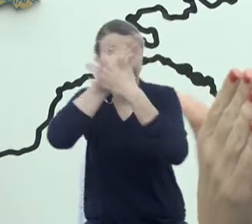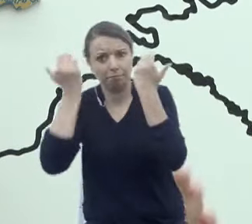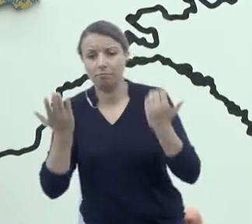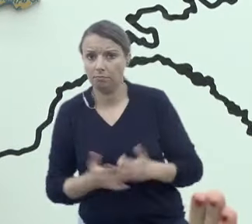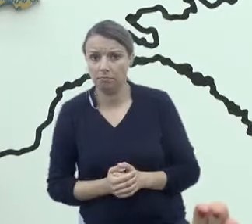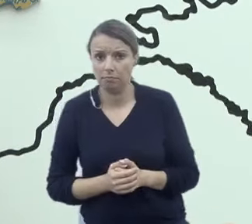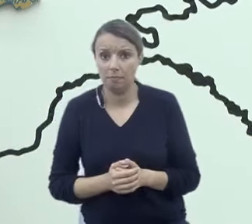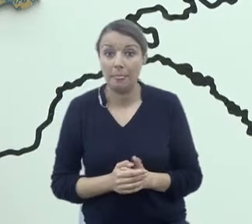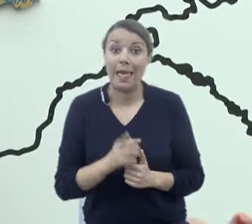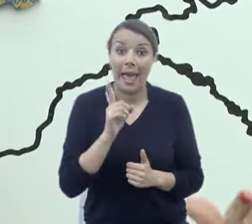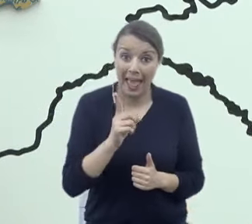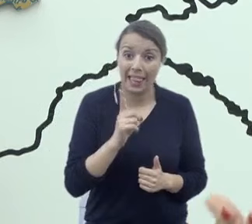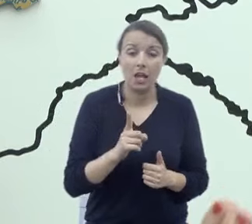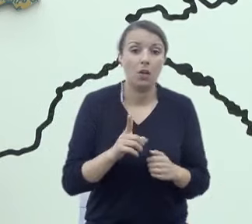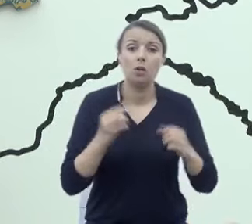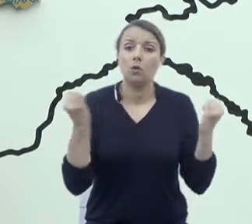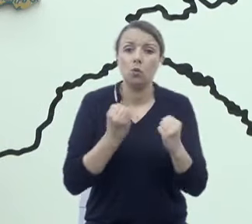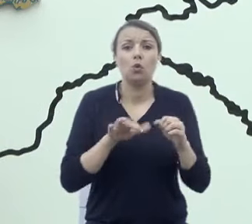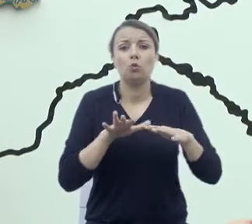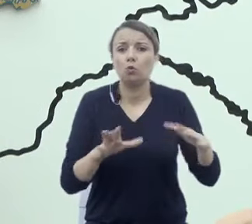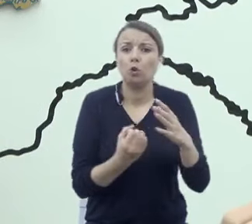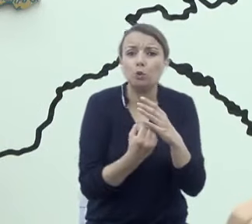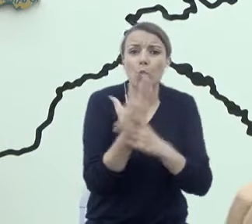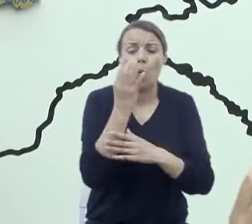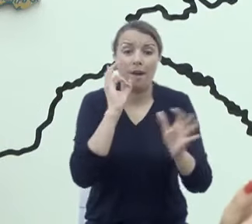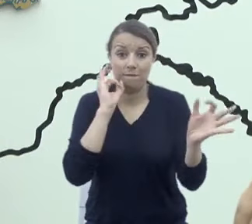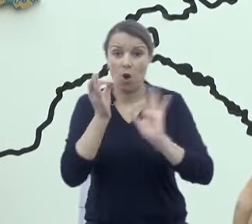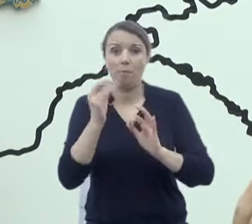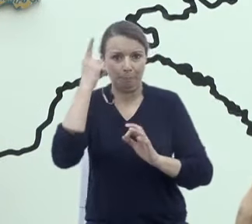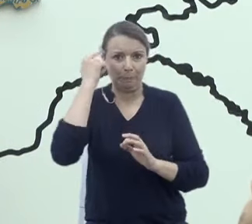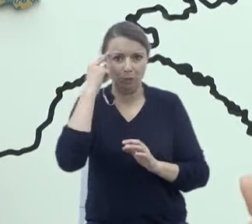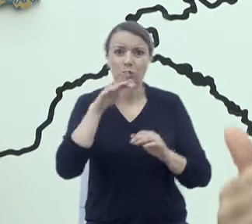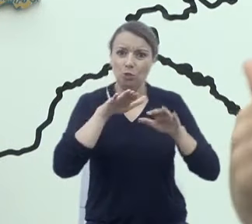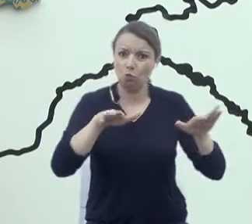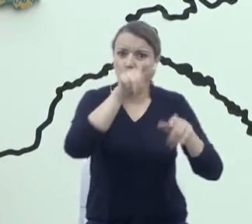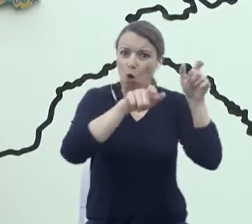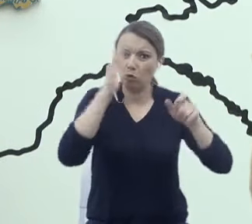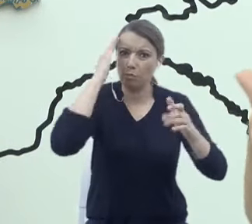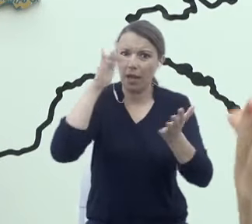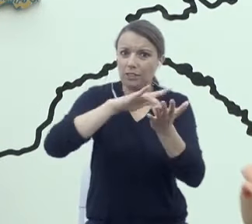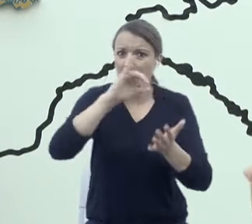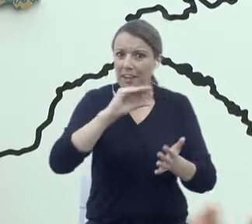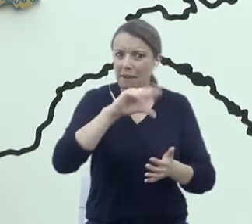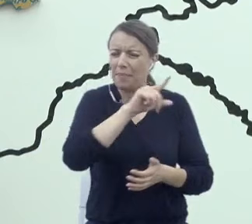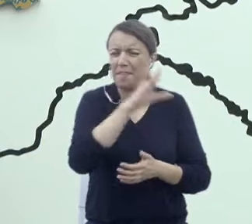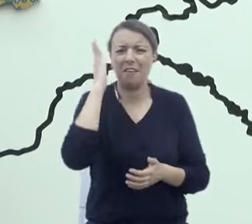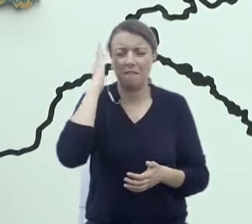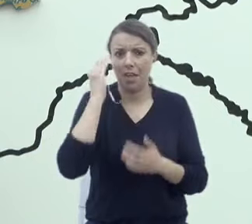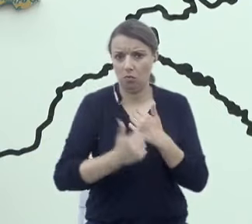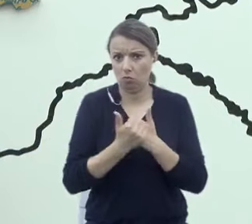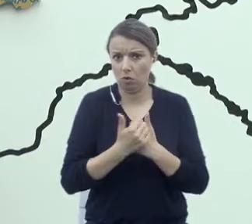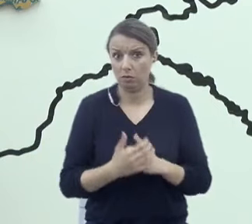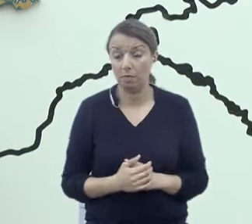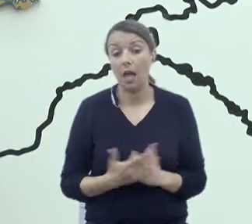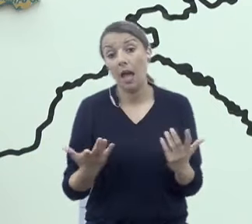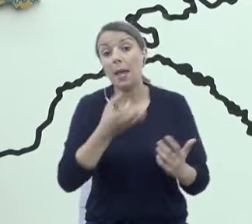Natomiast jest na tyle dużo źródeł, że myślę, że wiele osób sobie zdaje sprawę. Natomiast jest kwestia, jak gdyby, co dalej z